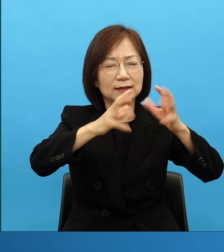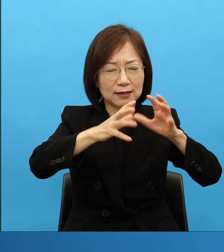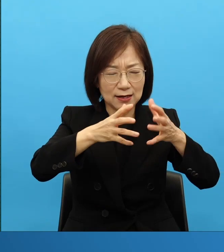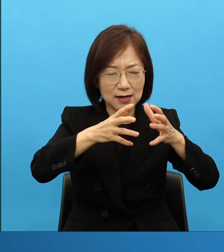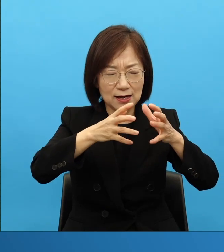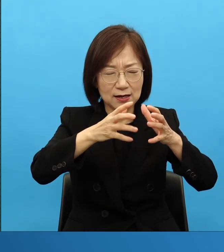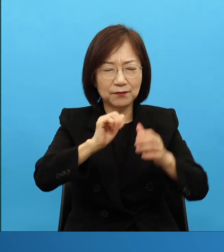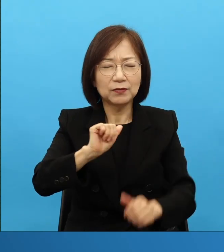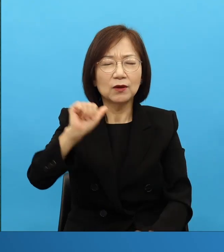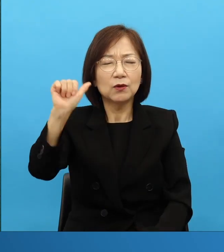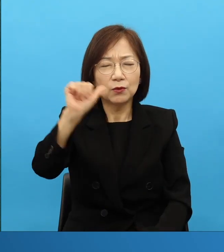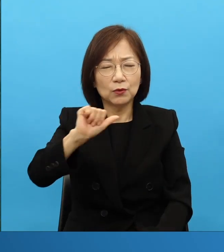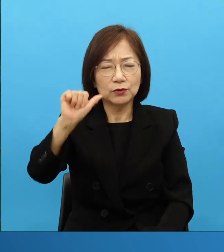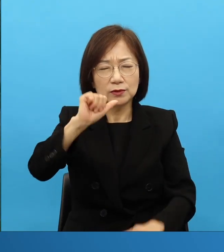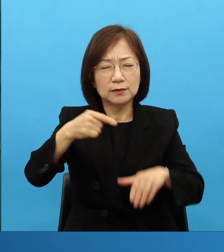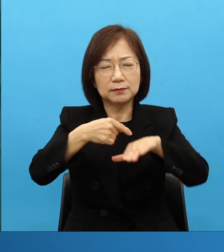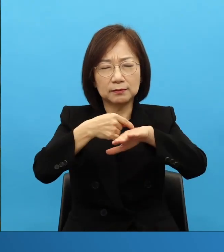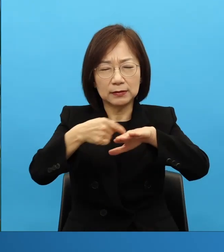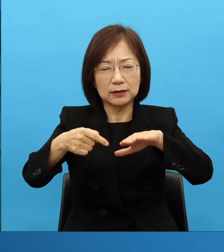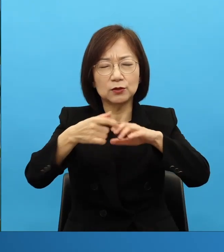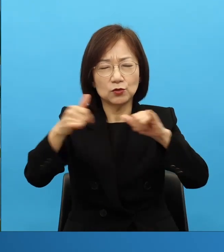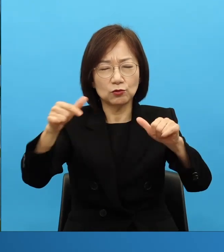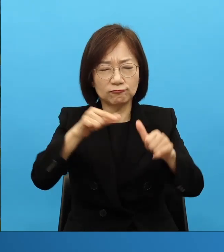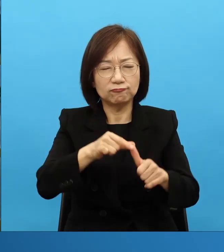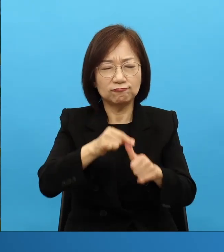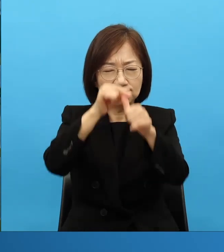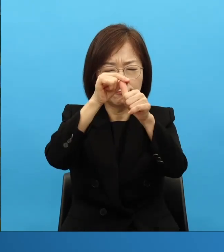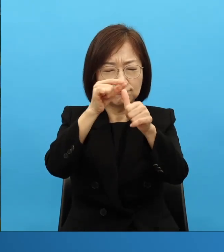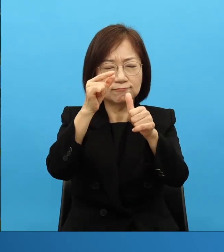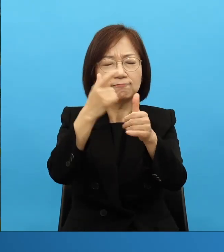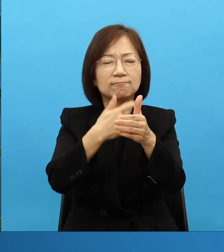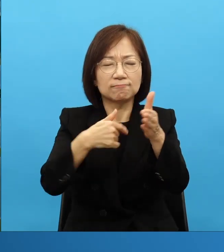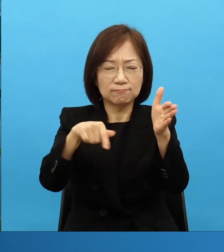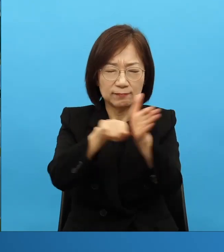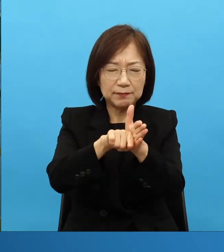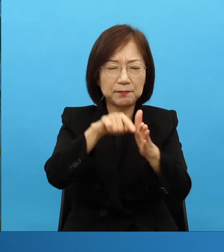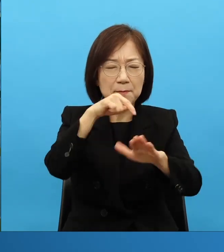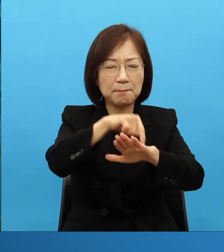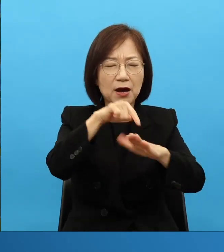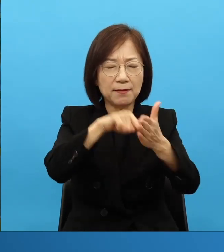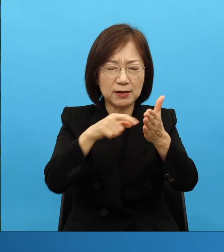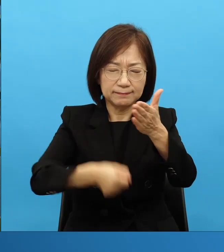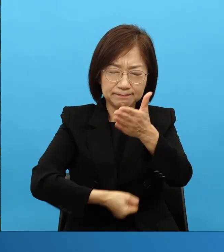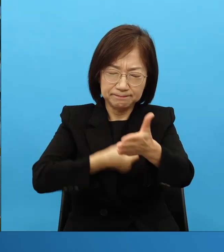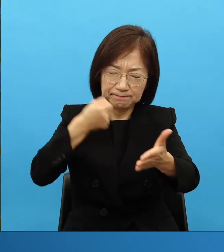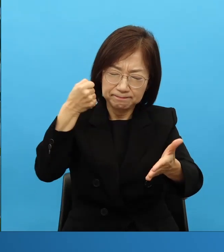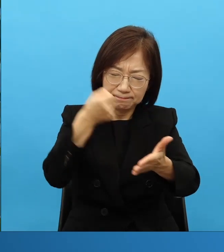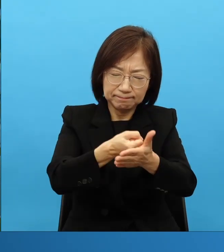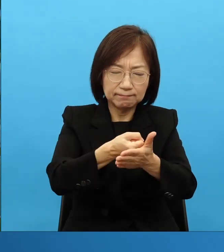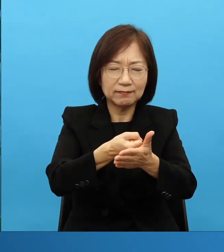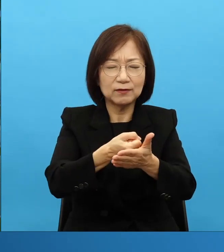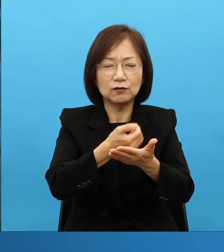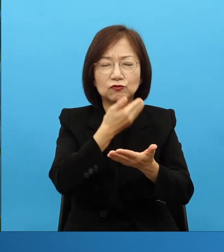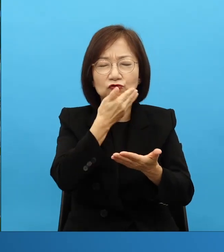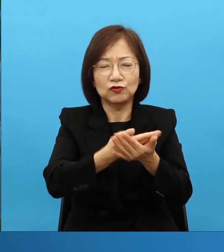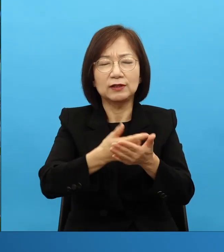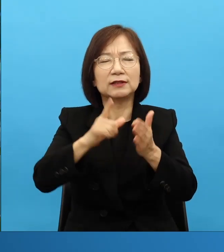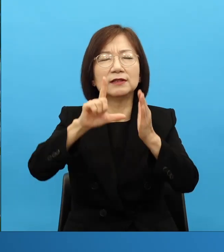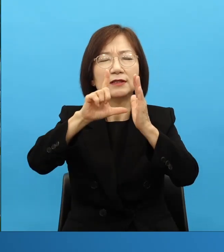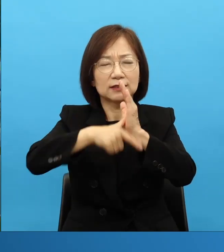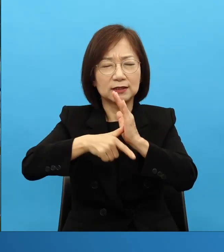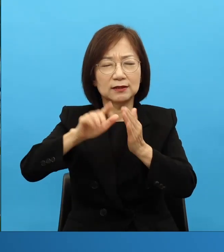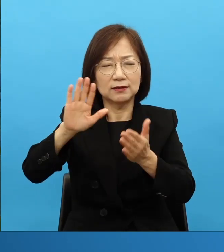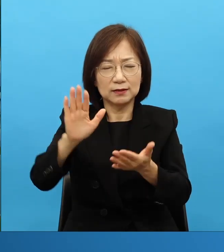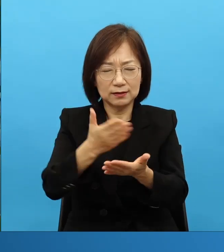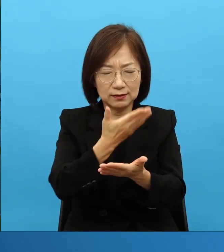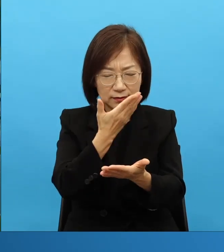되게 하옵소서. May all believers realize the precious worth of missions during this convention, and may they have the heart of being the main